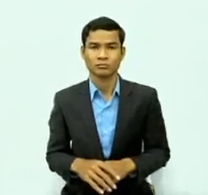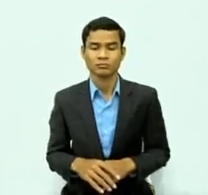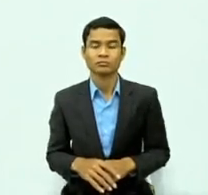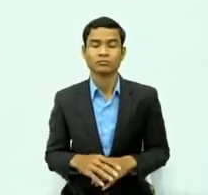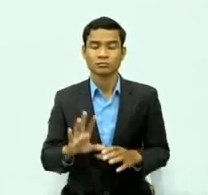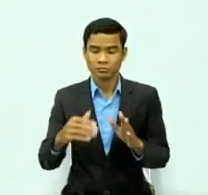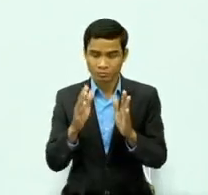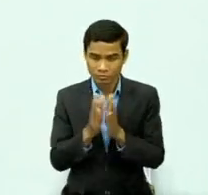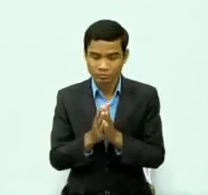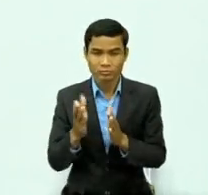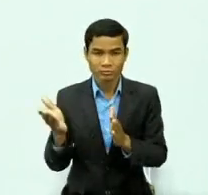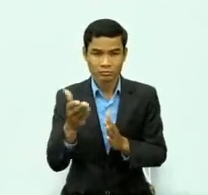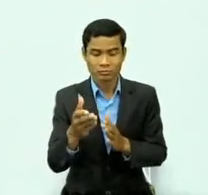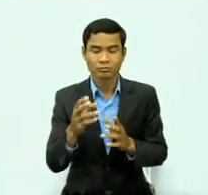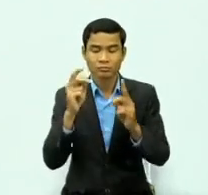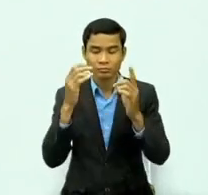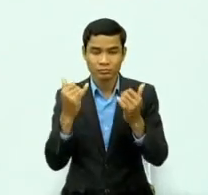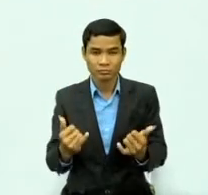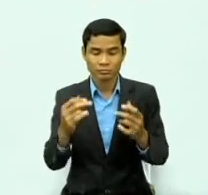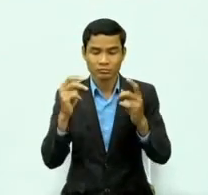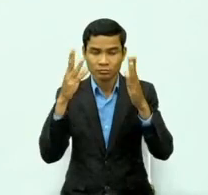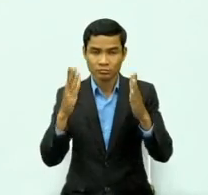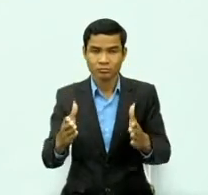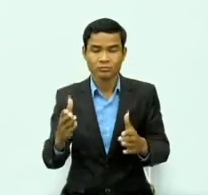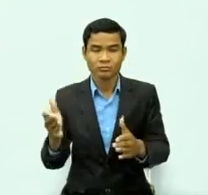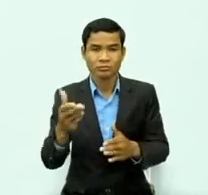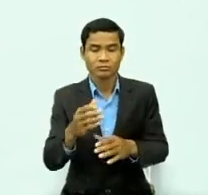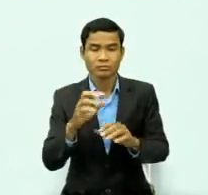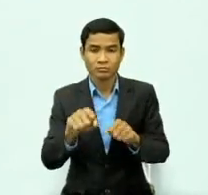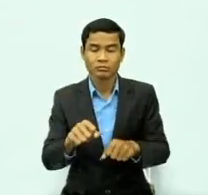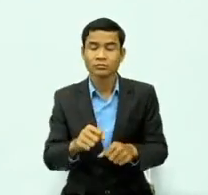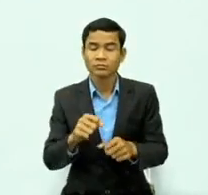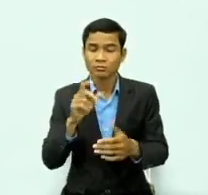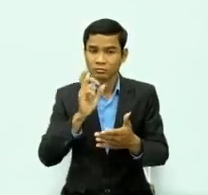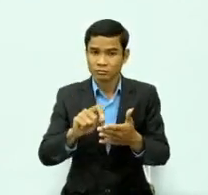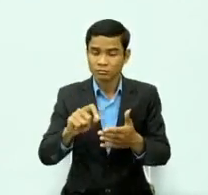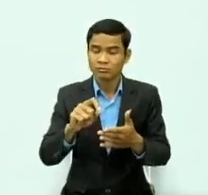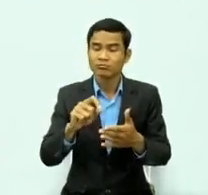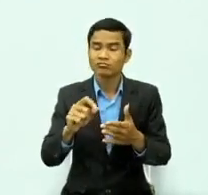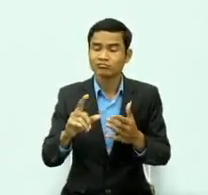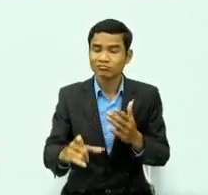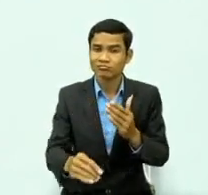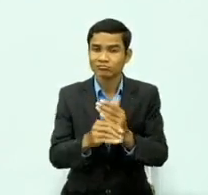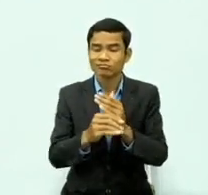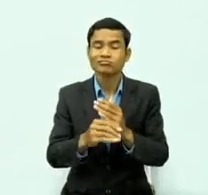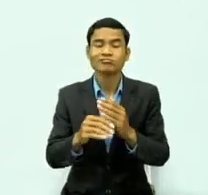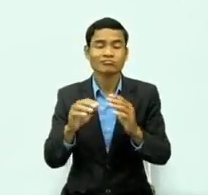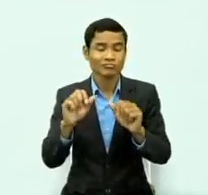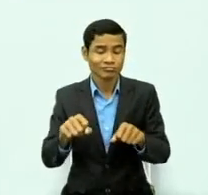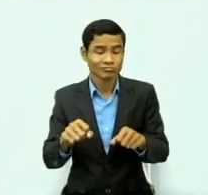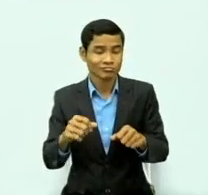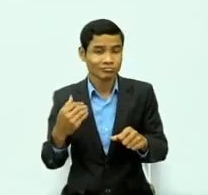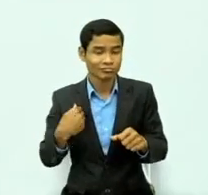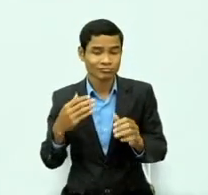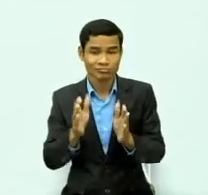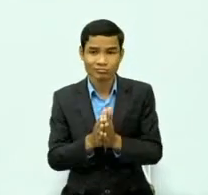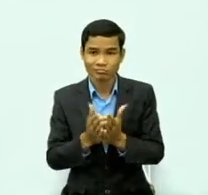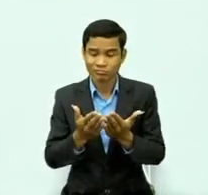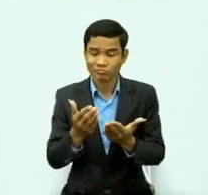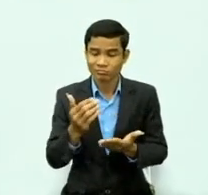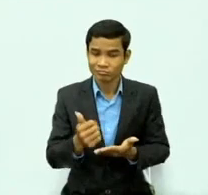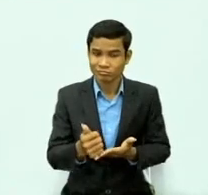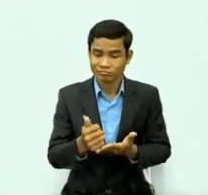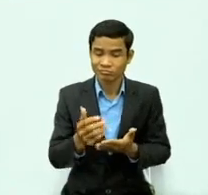អរគុណកូនឥឡូវអ្នកគ្រូចានឹងឲ្យកូនសរសេរបន្ថែមនៅផ្ទះដោយសារយើងមានសិភៅឲ្យកូនណា